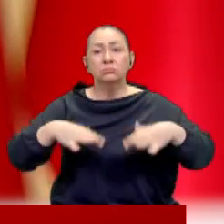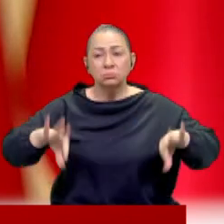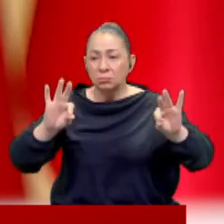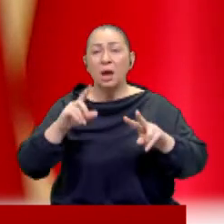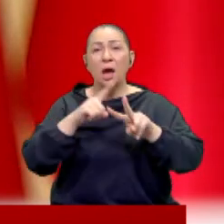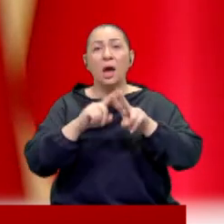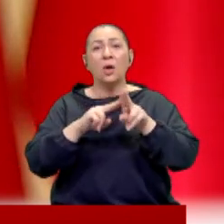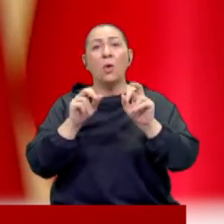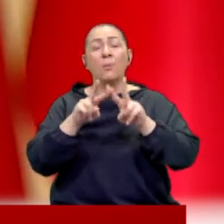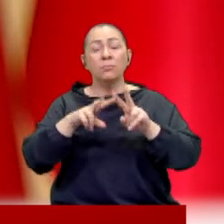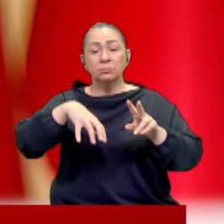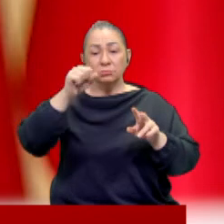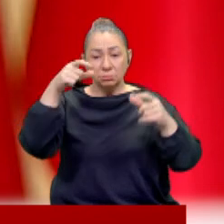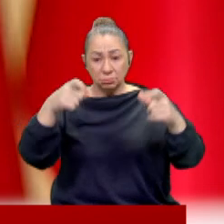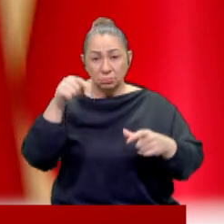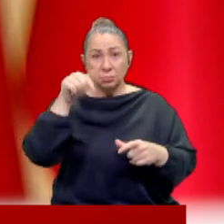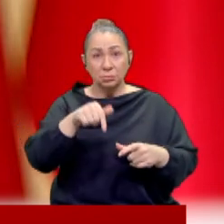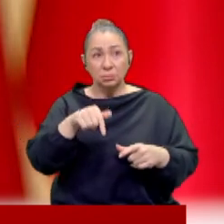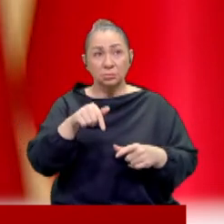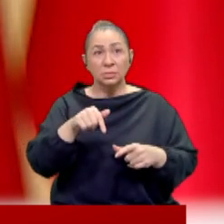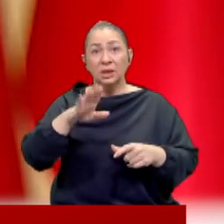ve Ak Ondaki karargahtan